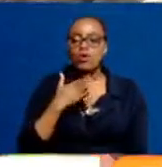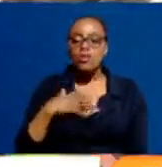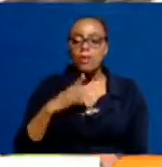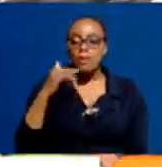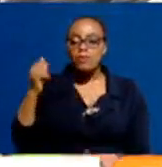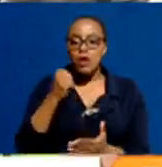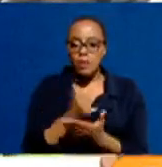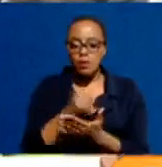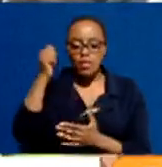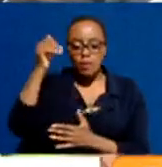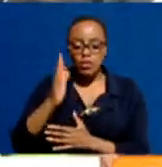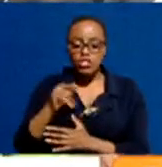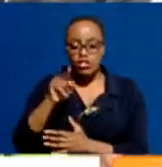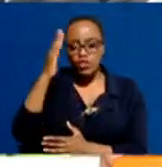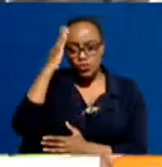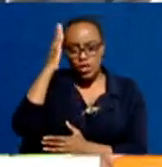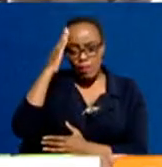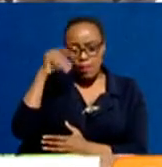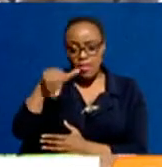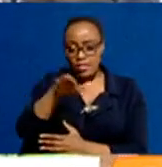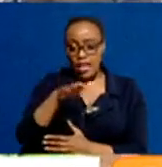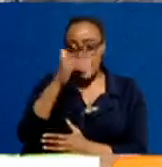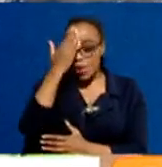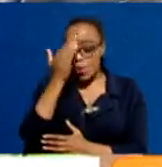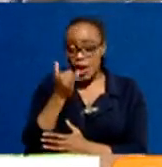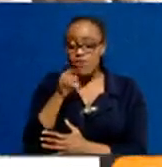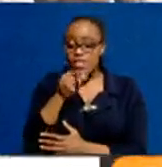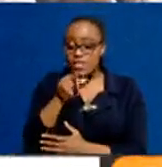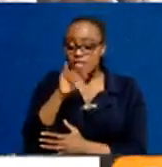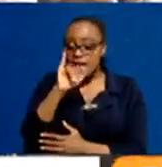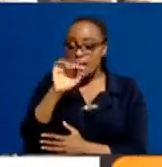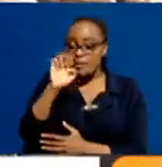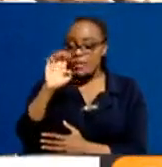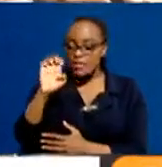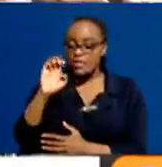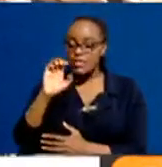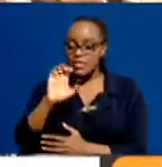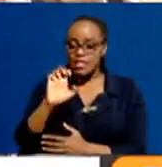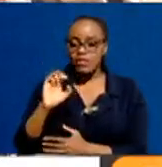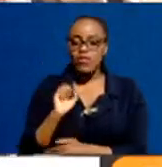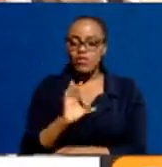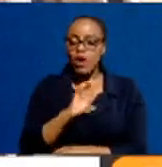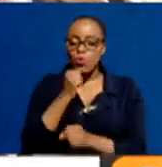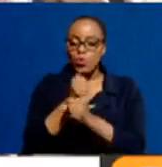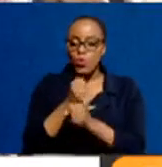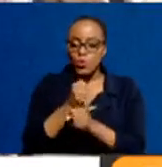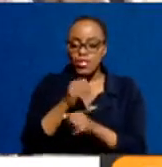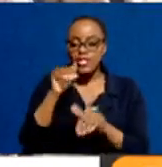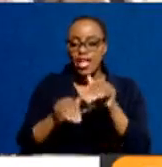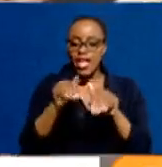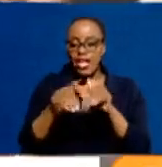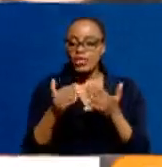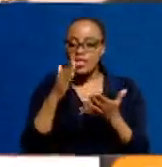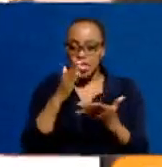serikalini na wanasiasa kukumbuka kuwa wako mahali waliko kwa sababu ya maafisa wa IEBC waliofanikisha uchaguzi wa haki, na